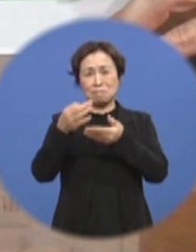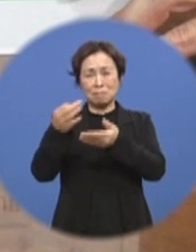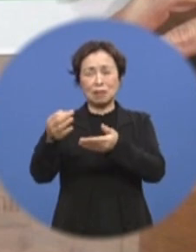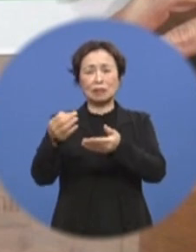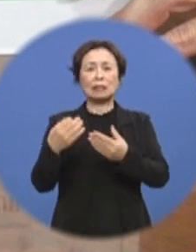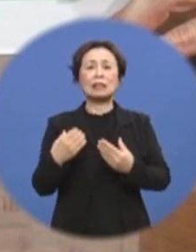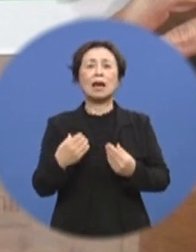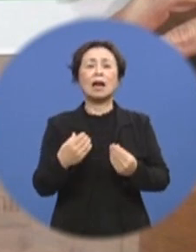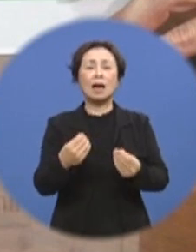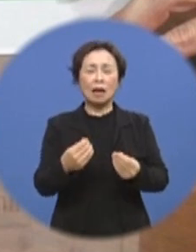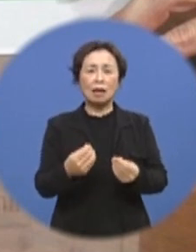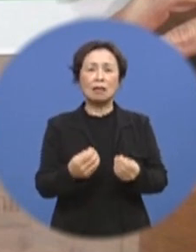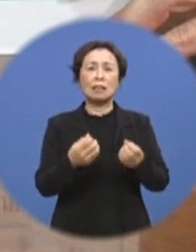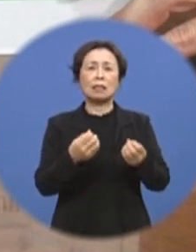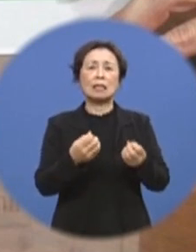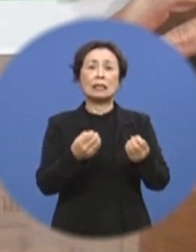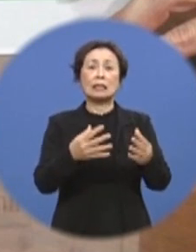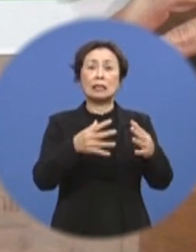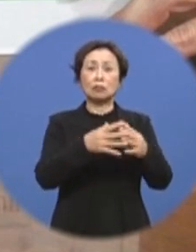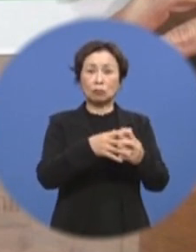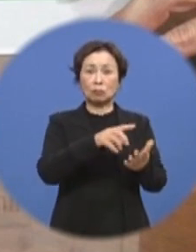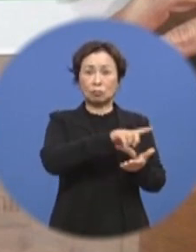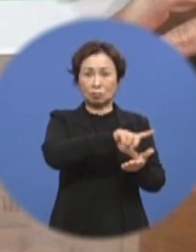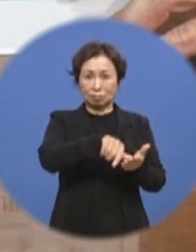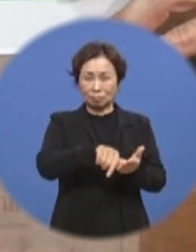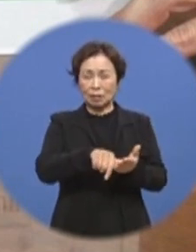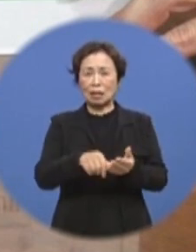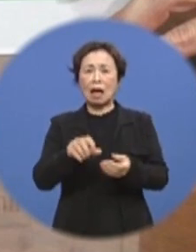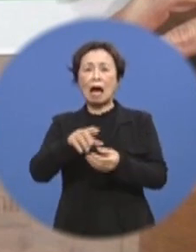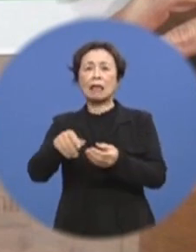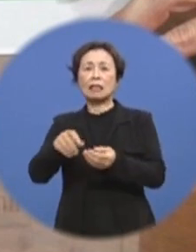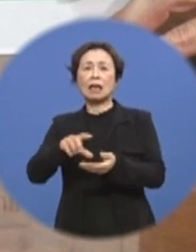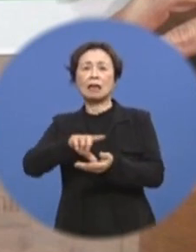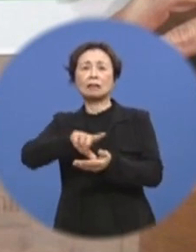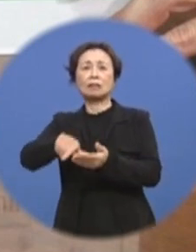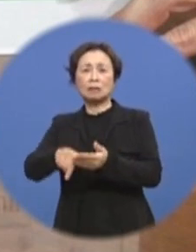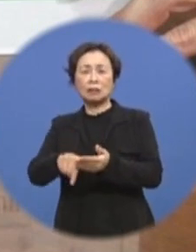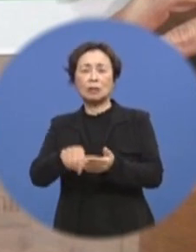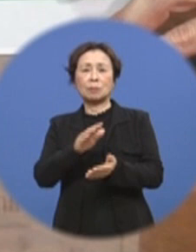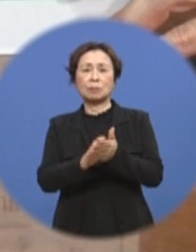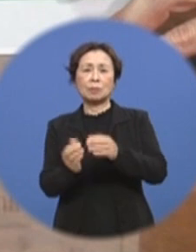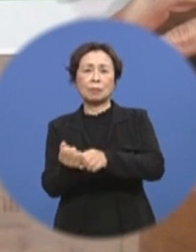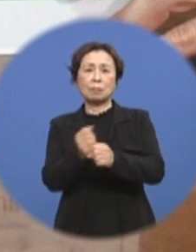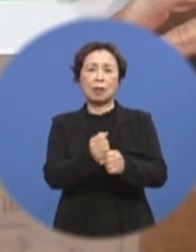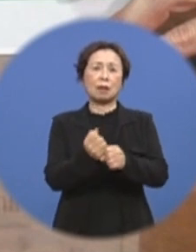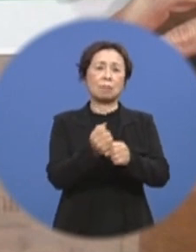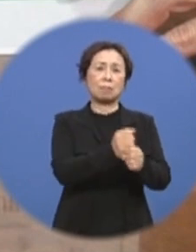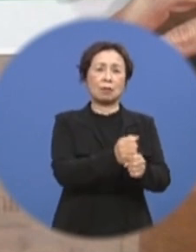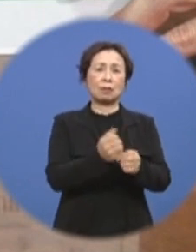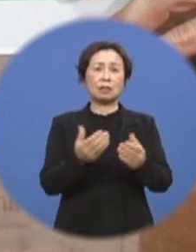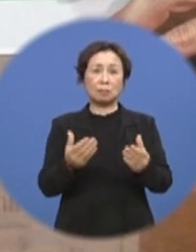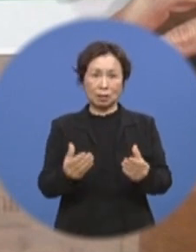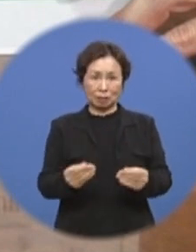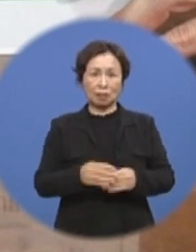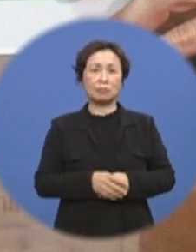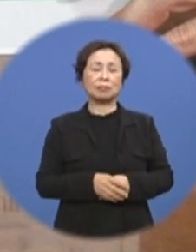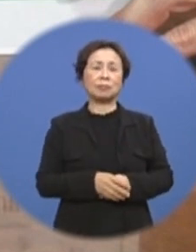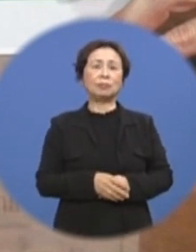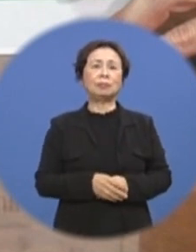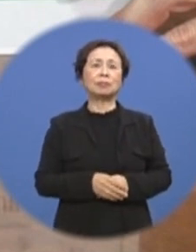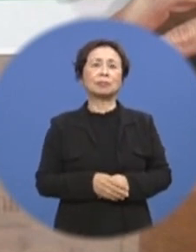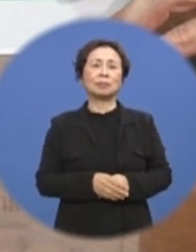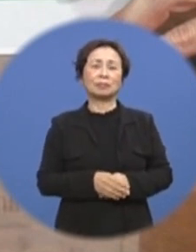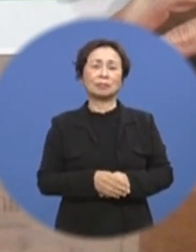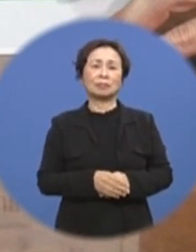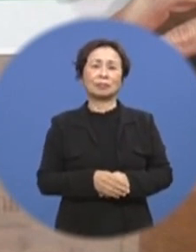あの新宮あるいは有田そういうところもう一回立ち上がらすんですよねそれからあの